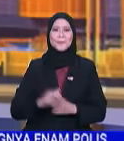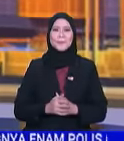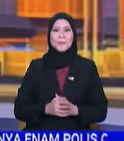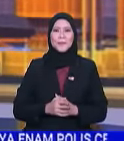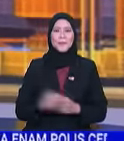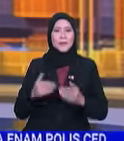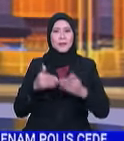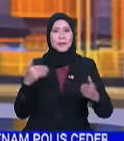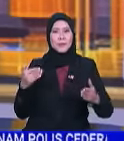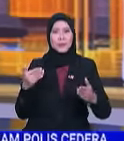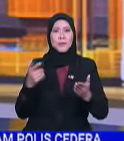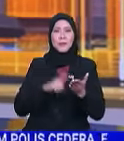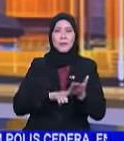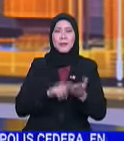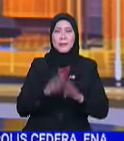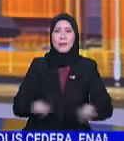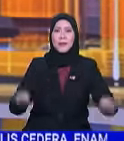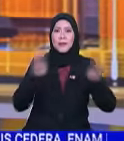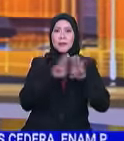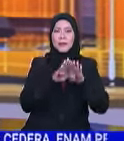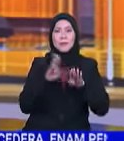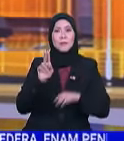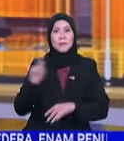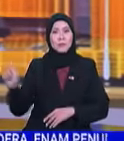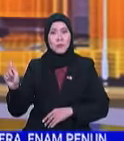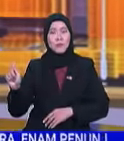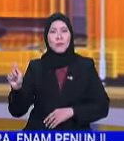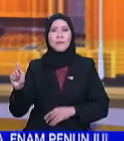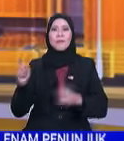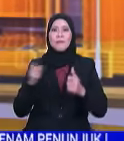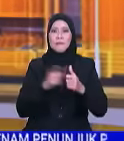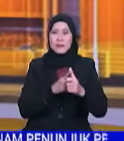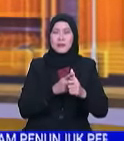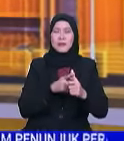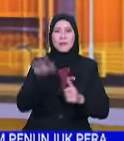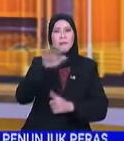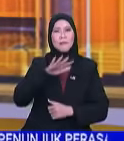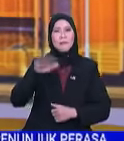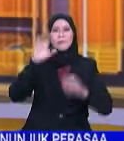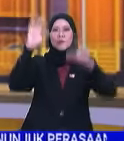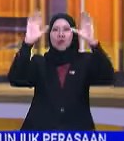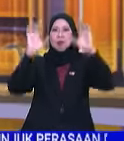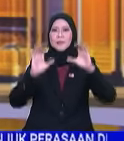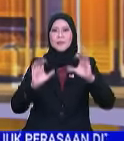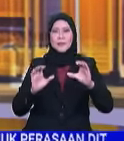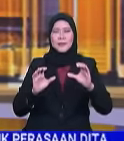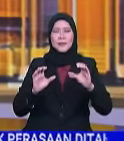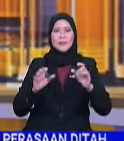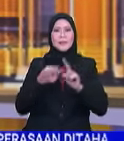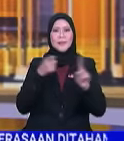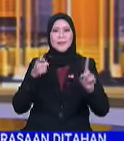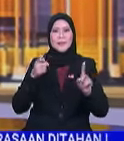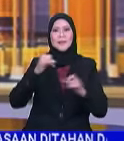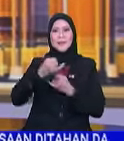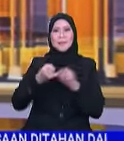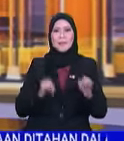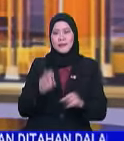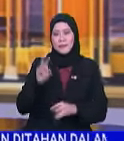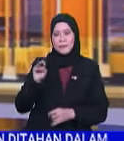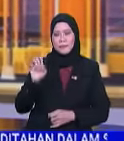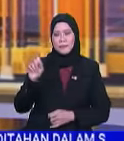sebelum kita ikuti perkembangan berita dari wilayah timur, kita ikuti terlebih dahulu ramalan cuaca semasa yang dikeluarkan Jabatan Meteorologi